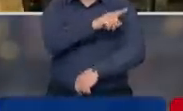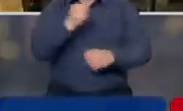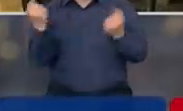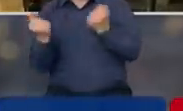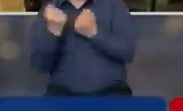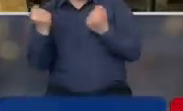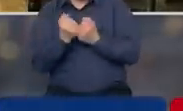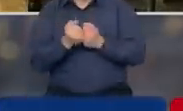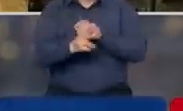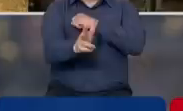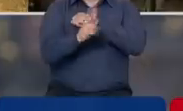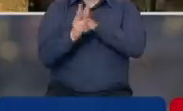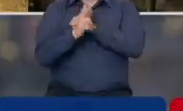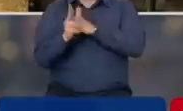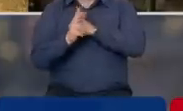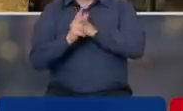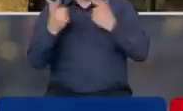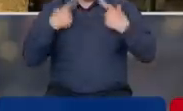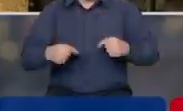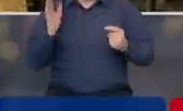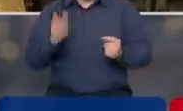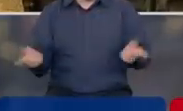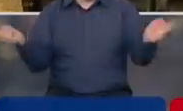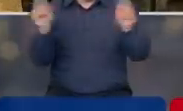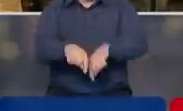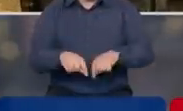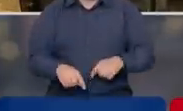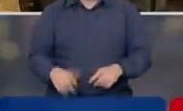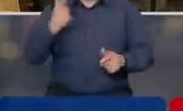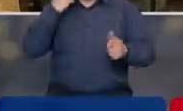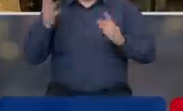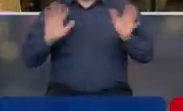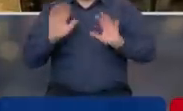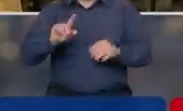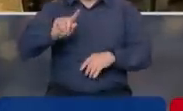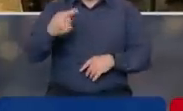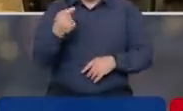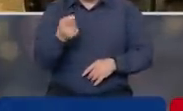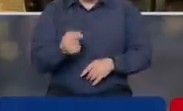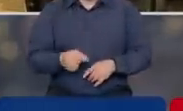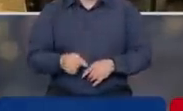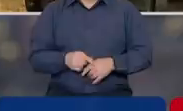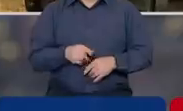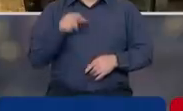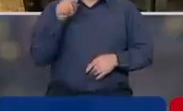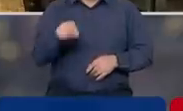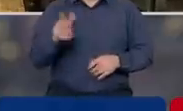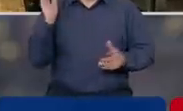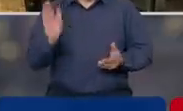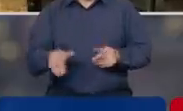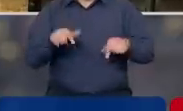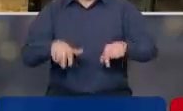krakowa w ilości 80 strażaków za około godzinę te dodatkowe siły i środki tutaj na teren